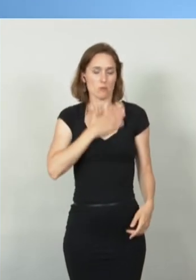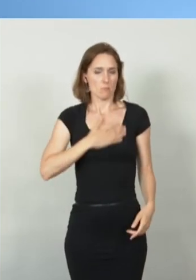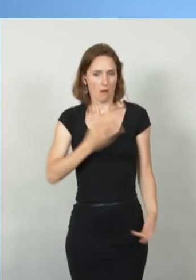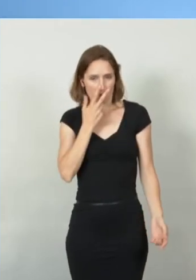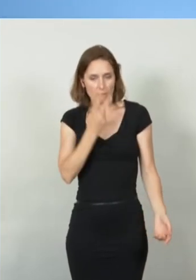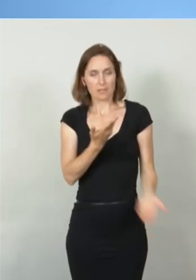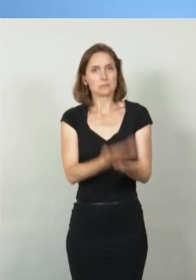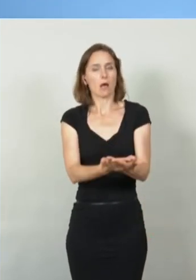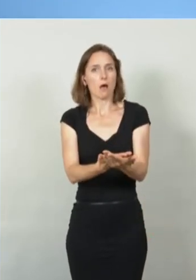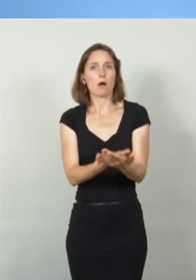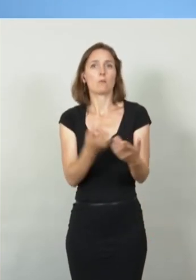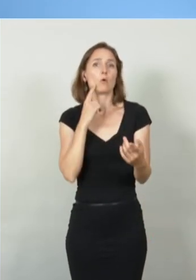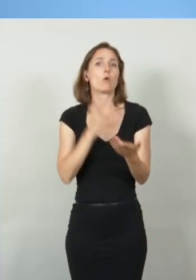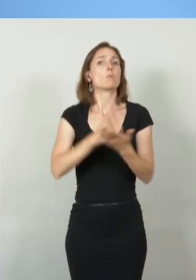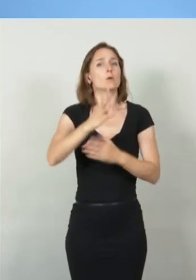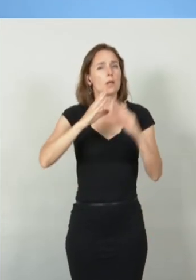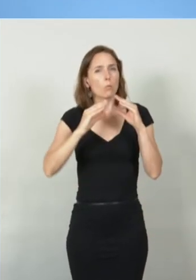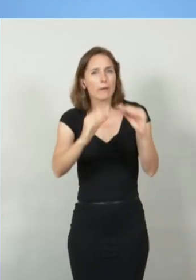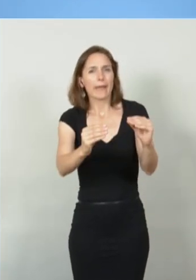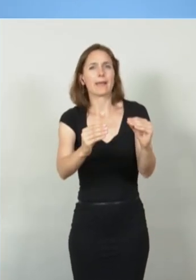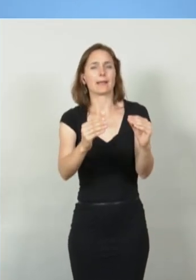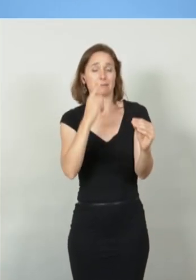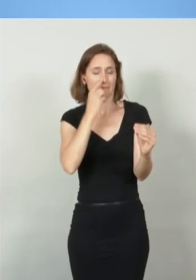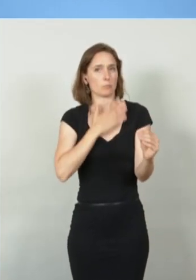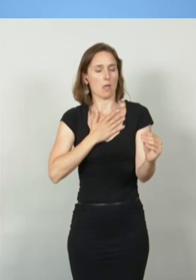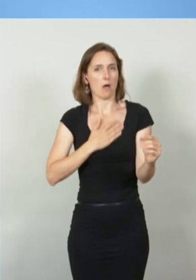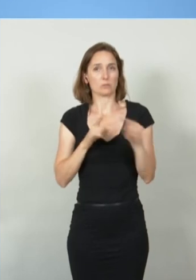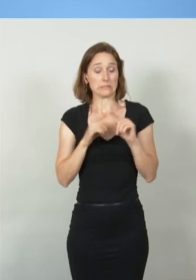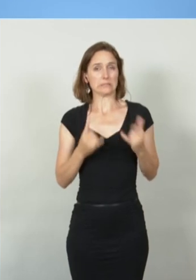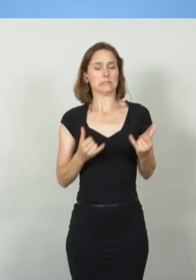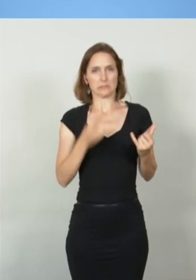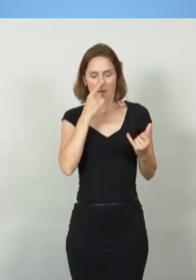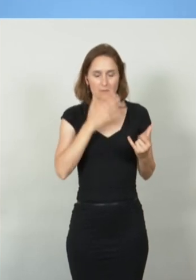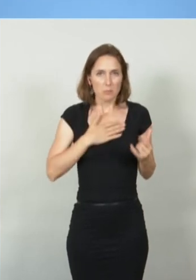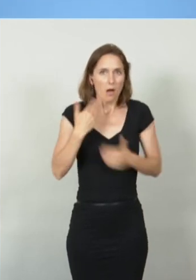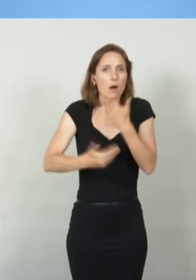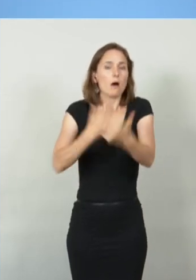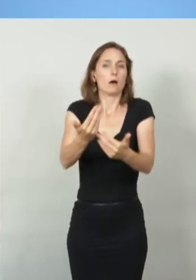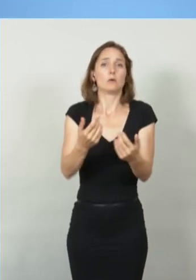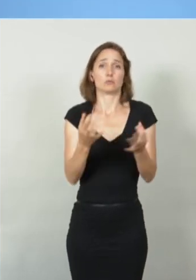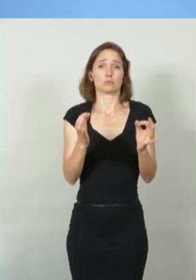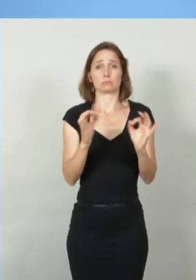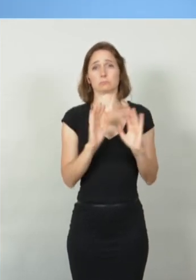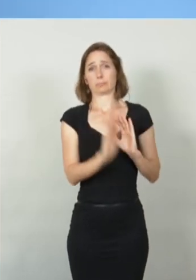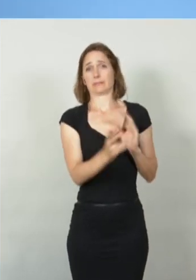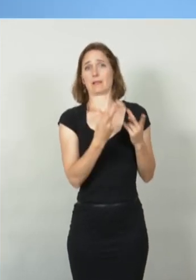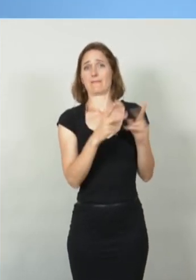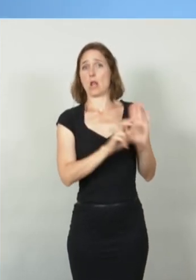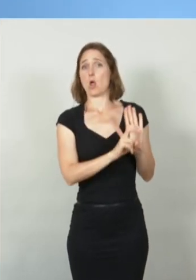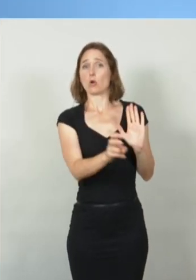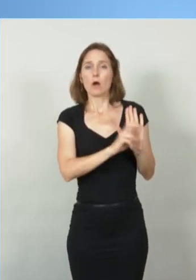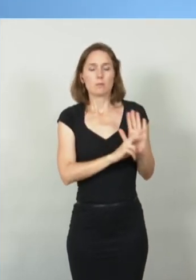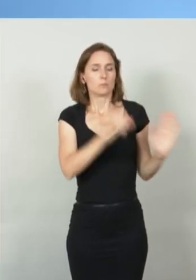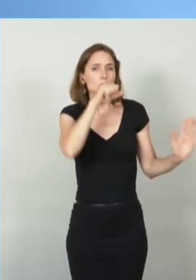les projets concrets ça fait du bien pour ici et je crois que c'est à l'image de la ville de Grenoble effectivement dans son goût pour